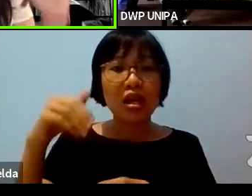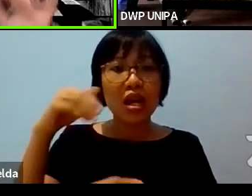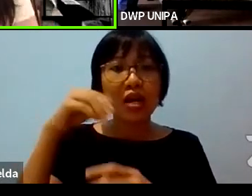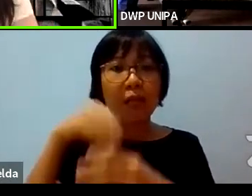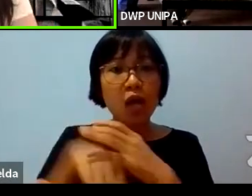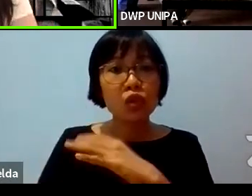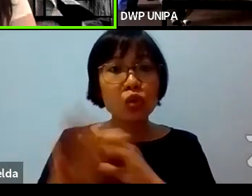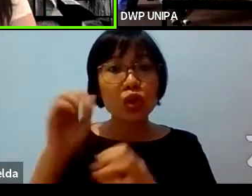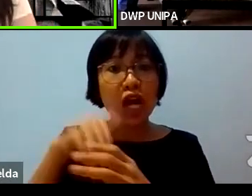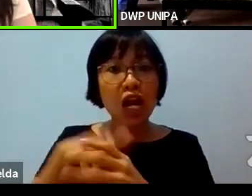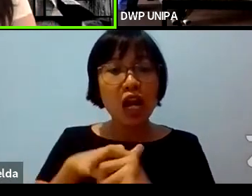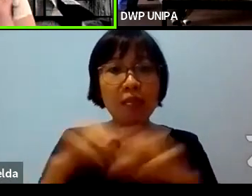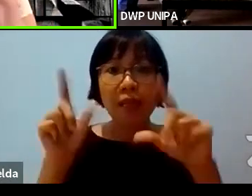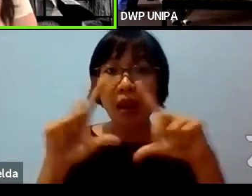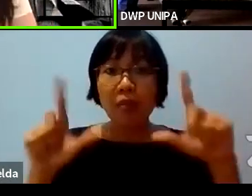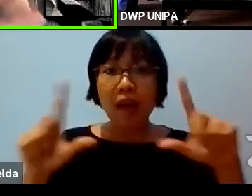ini